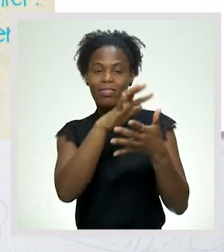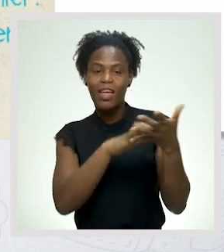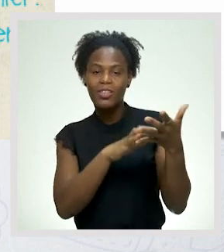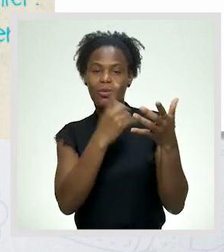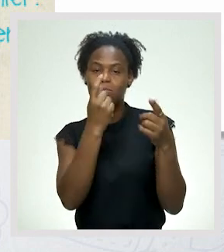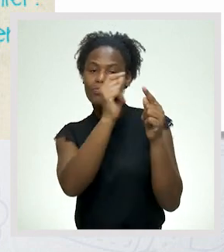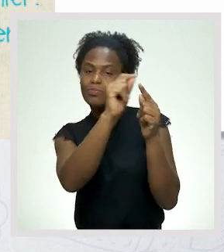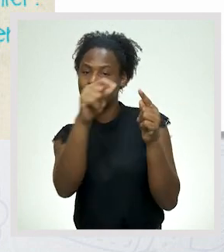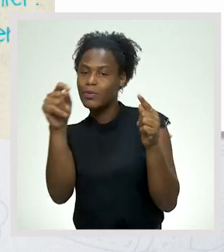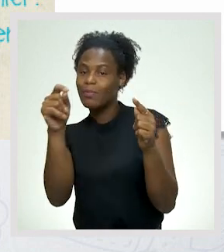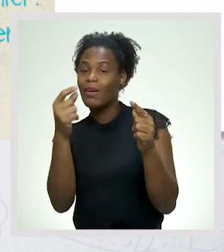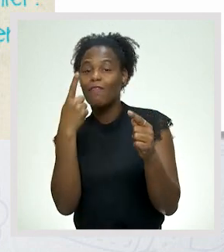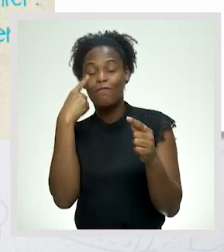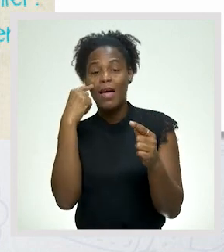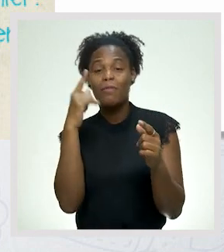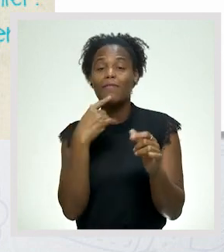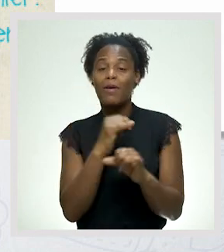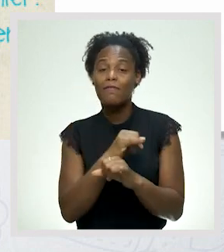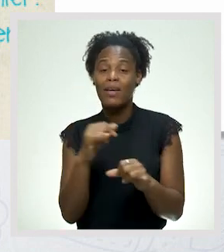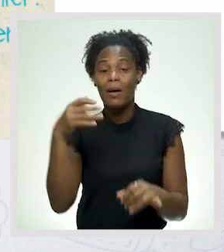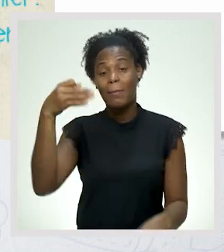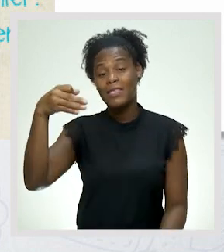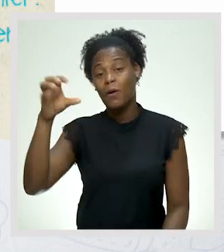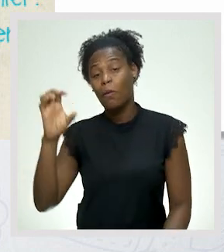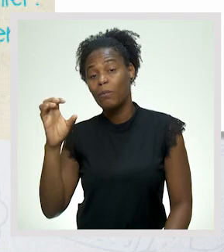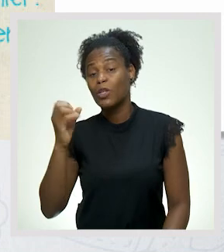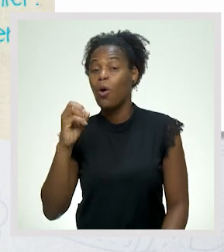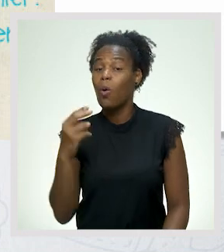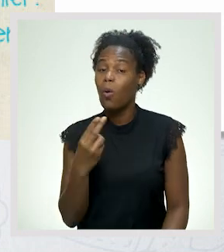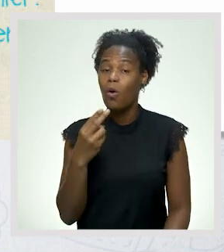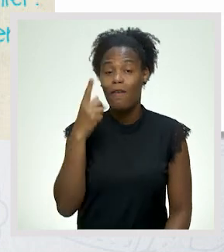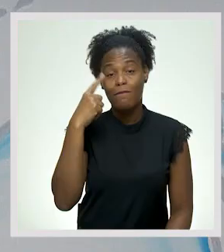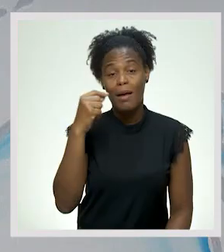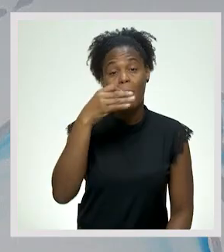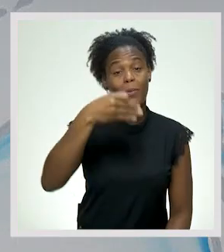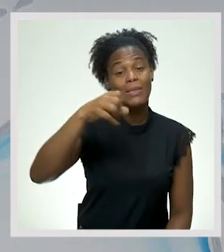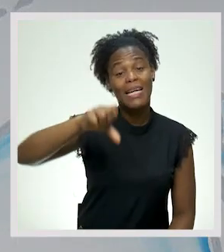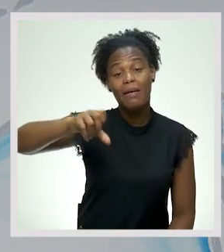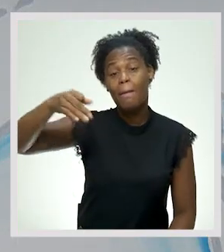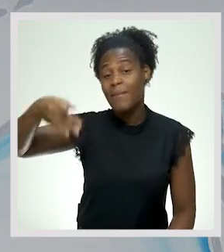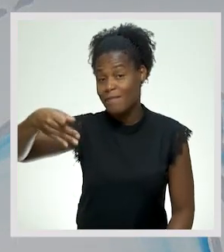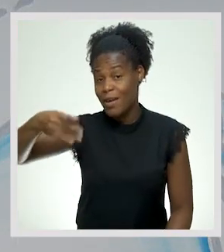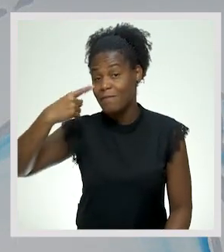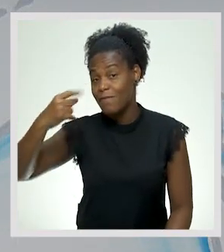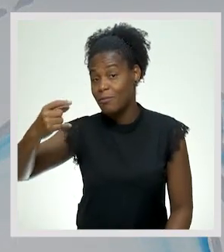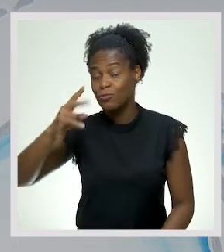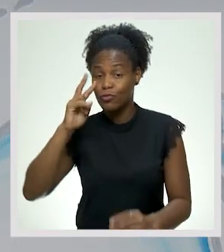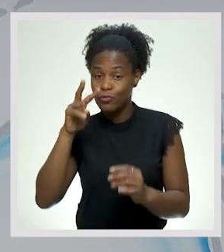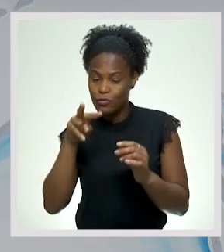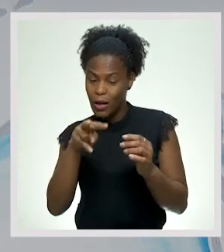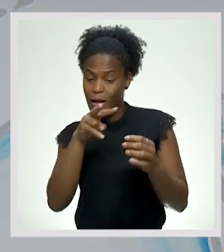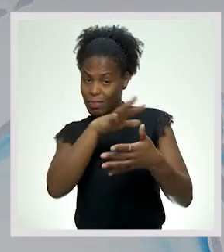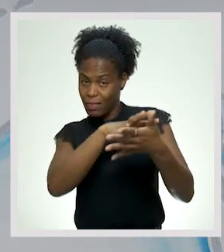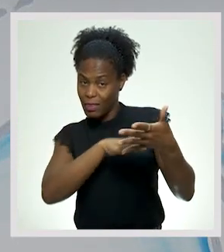avec l'imparfait, le passé composé ou le plus que parfait. Vous allez bien regarder le